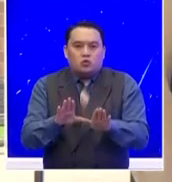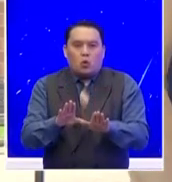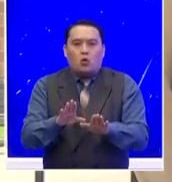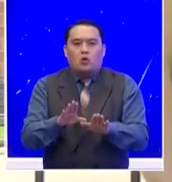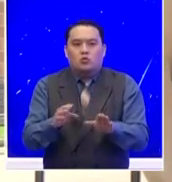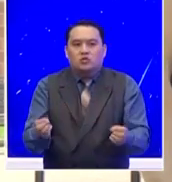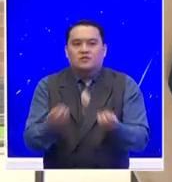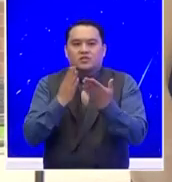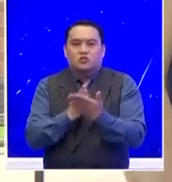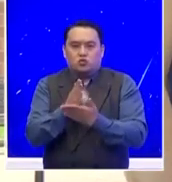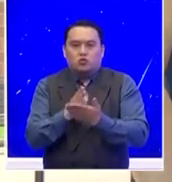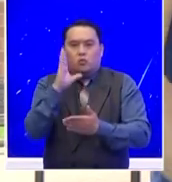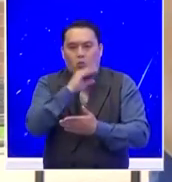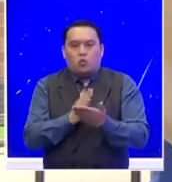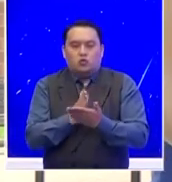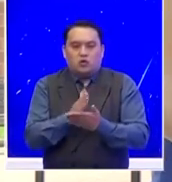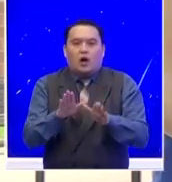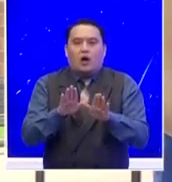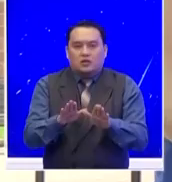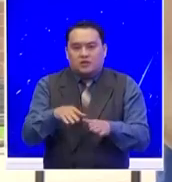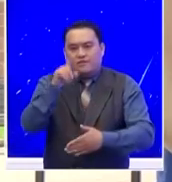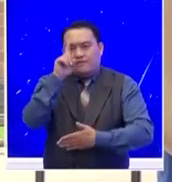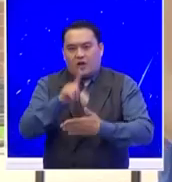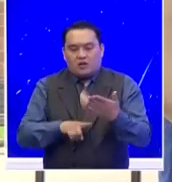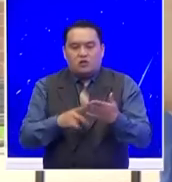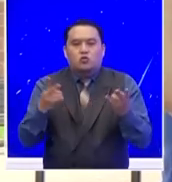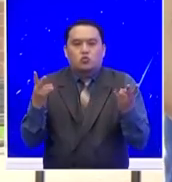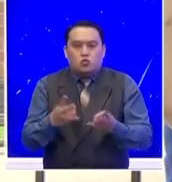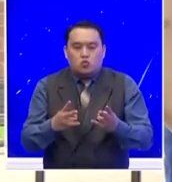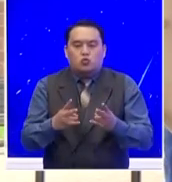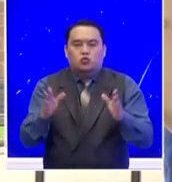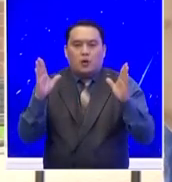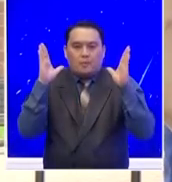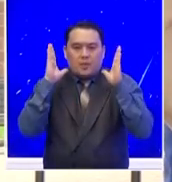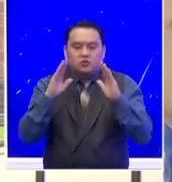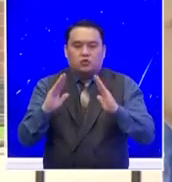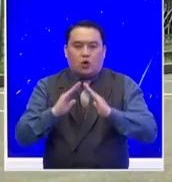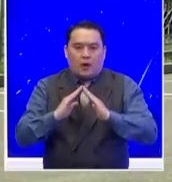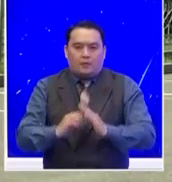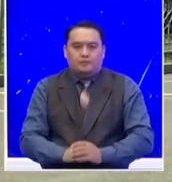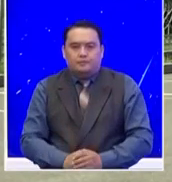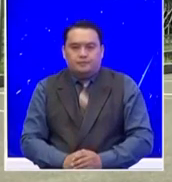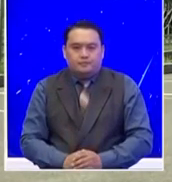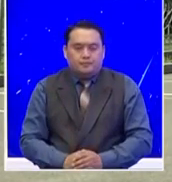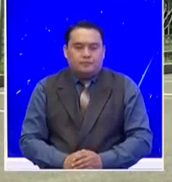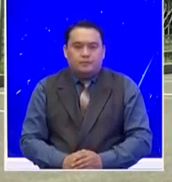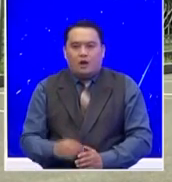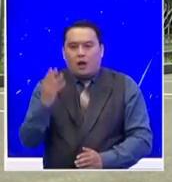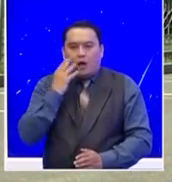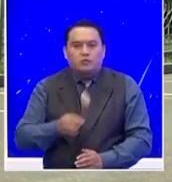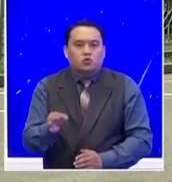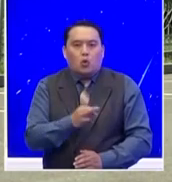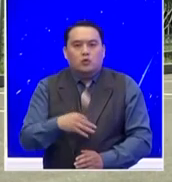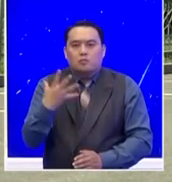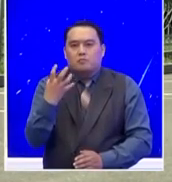у священнослужителей. А вот остальным верующим приходится читать молитву дома. В целом в Алматинской области имеется